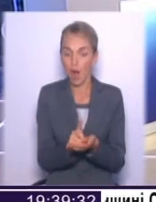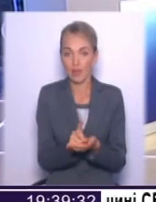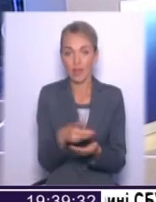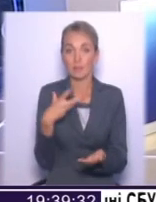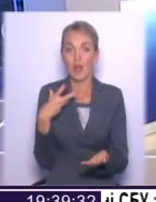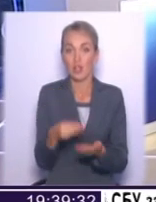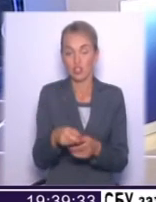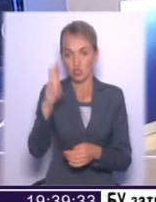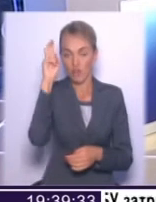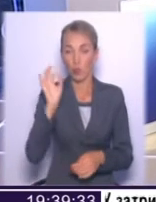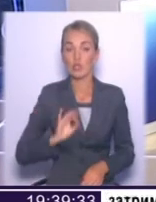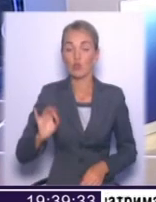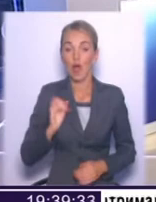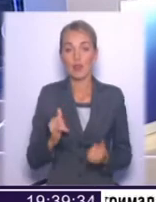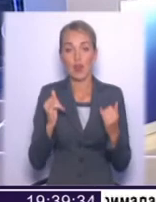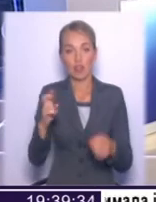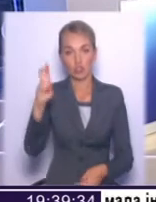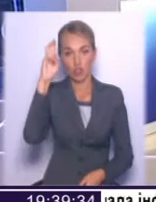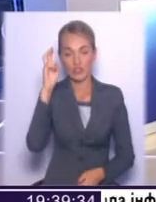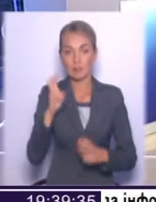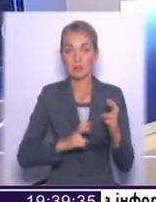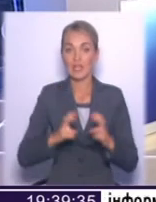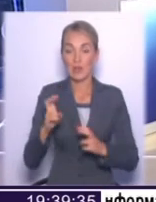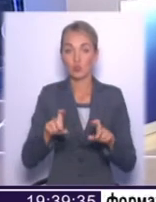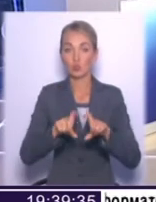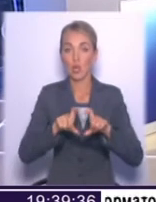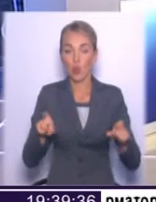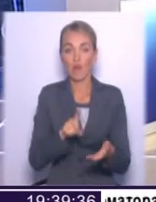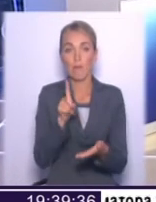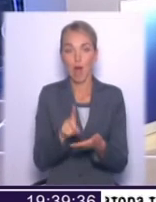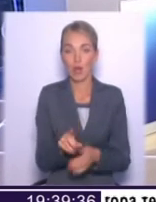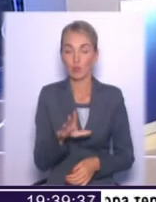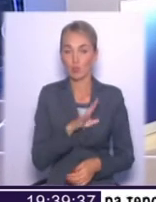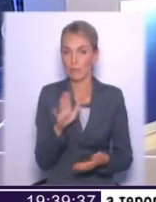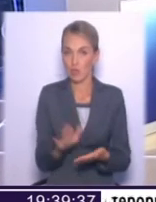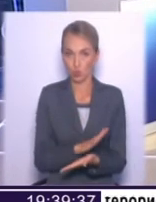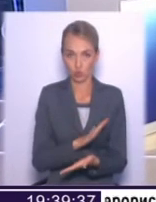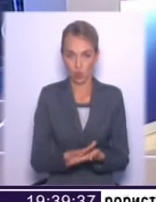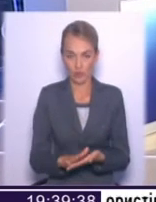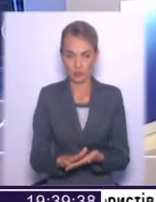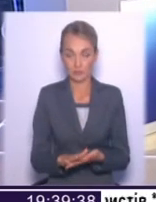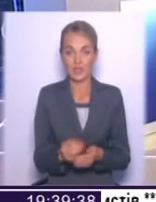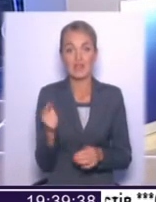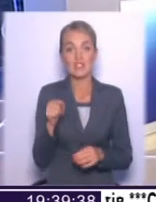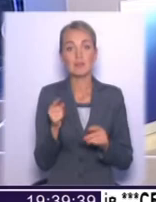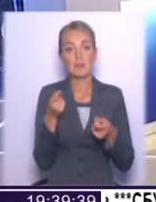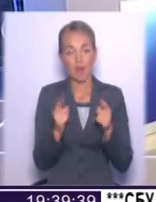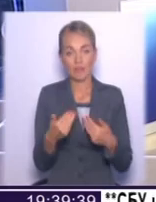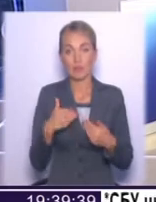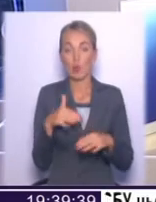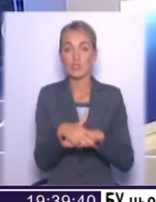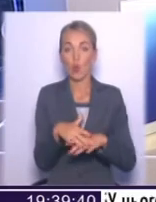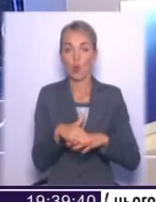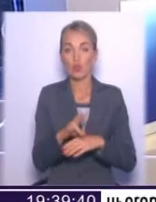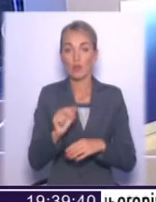все користування цим для державних підприємств, установ має бути безкоштовним. Втім, справді, ми розраховуємо